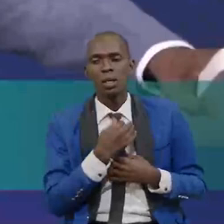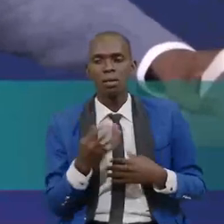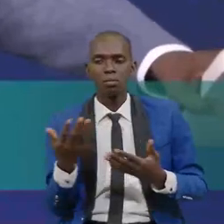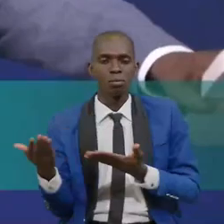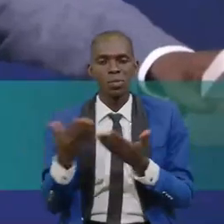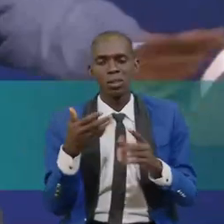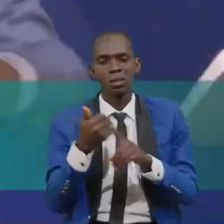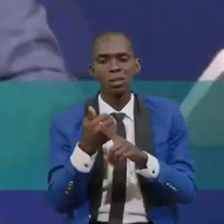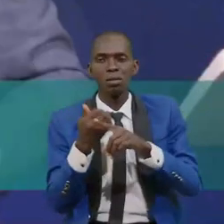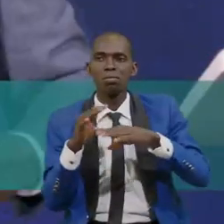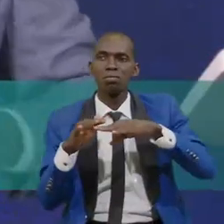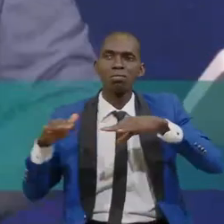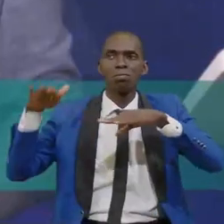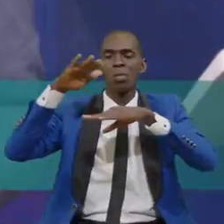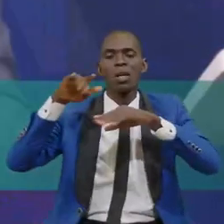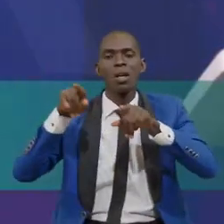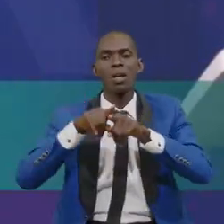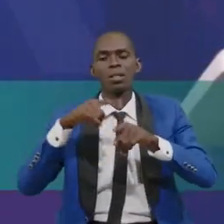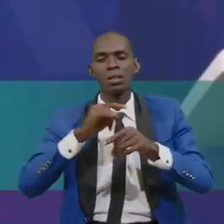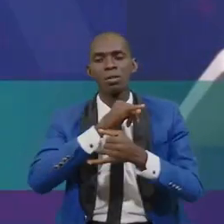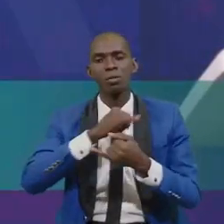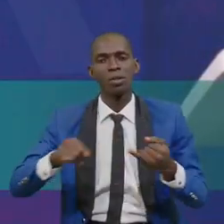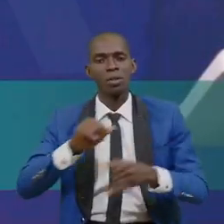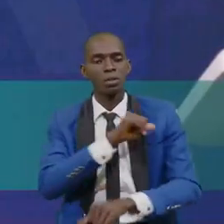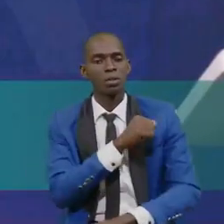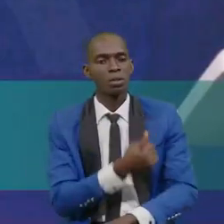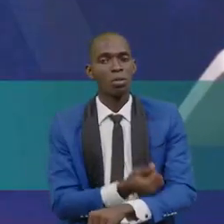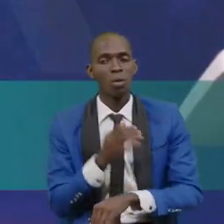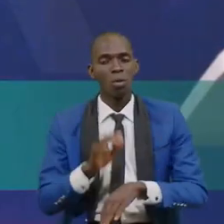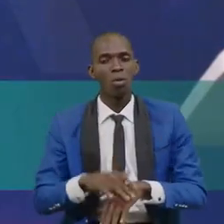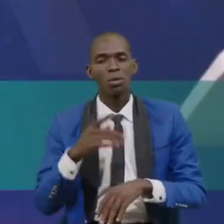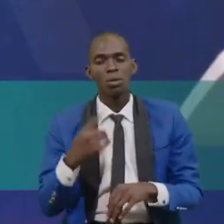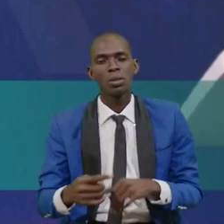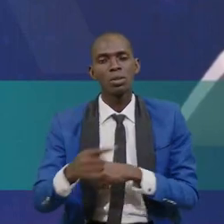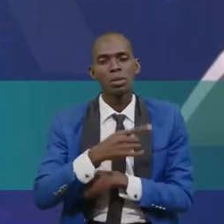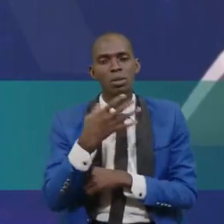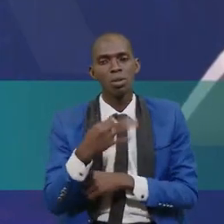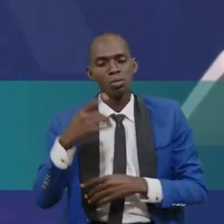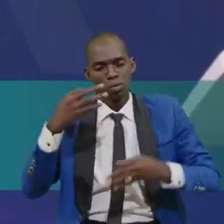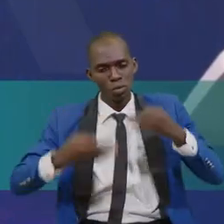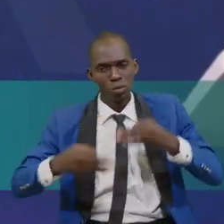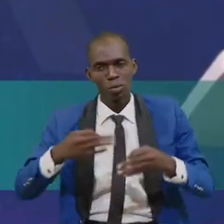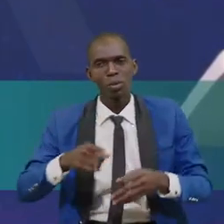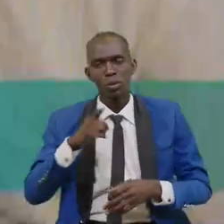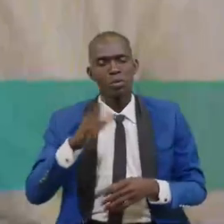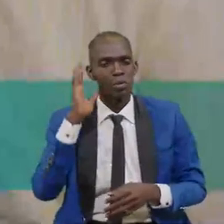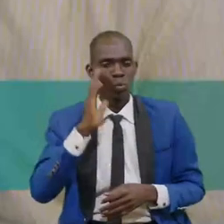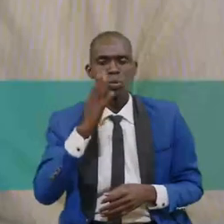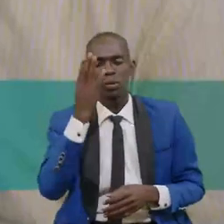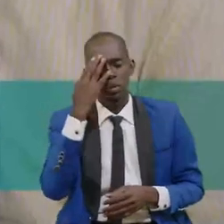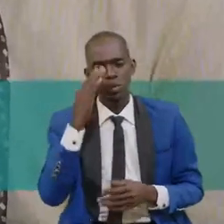mettent comme autorité finale. Au jour du jugement, vous allez